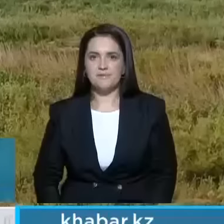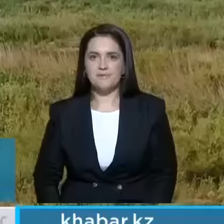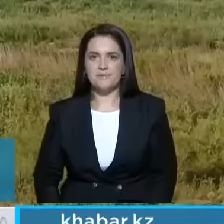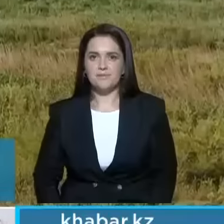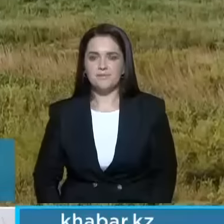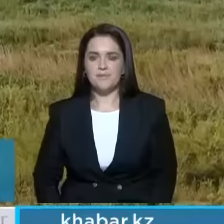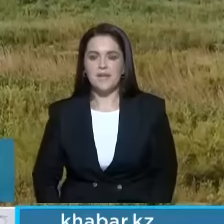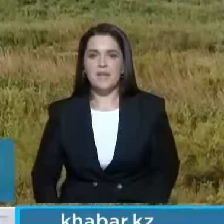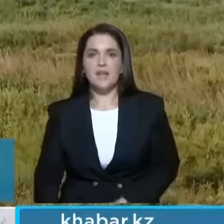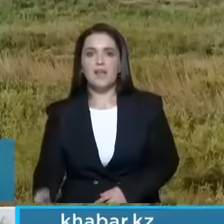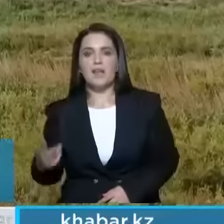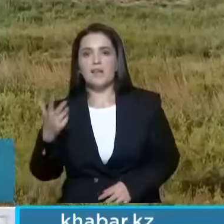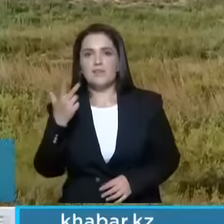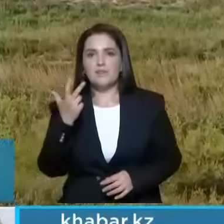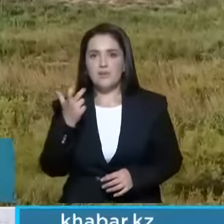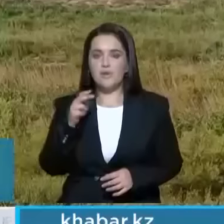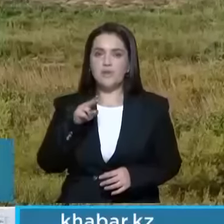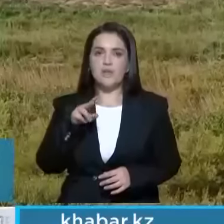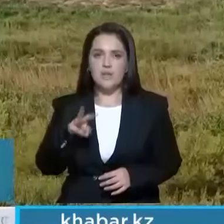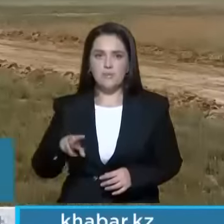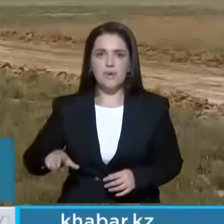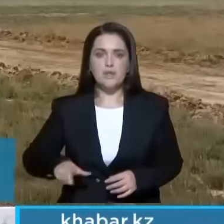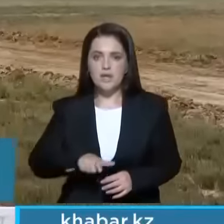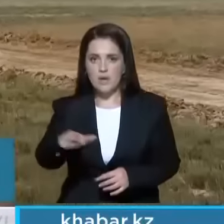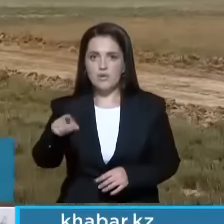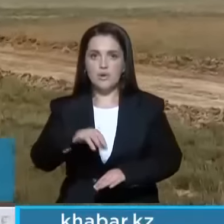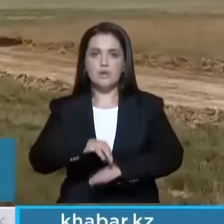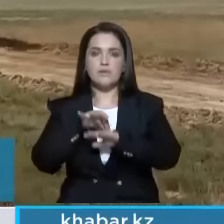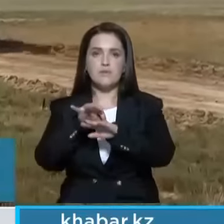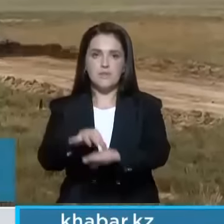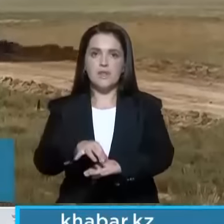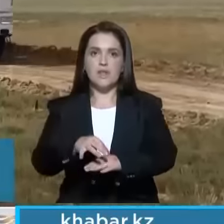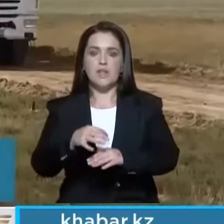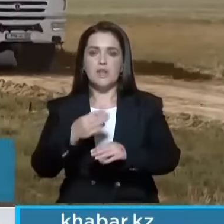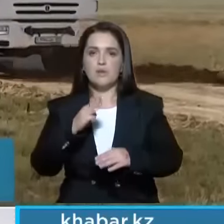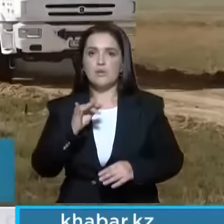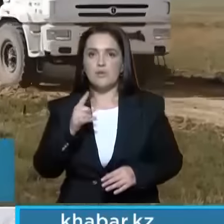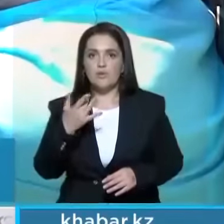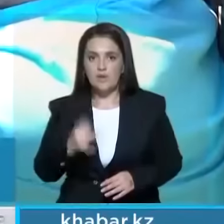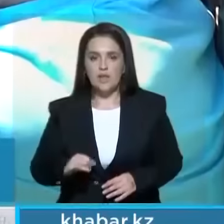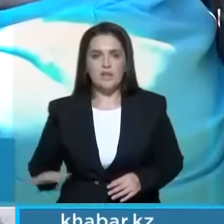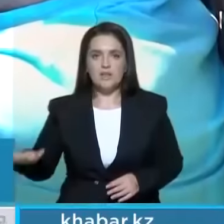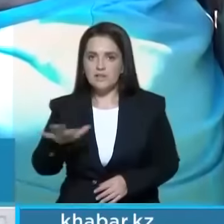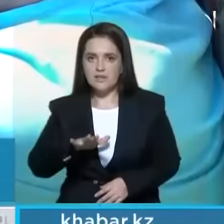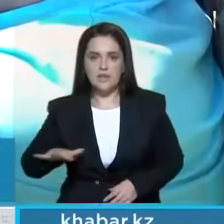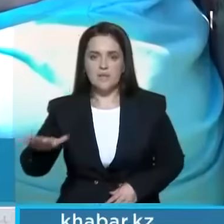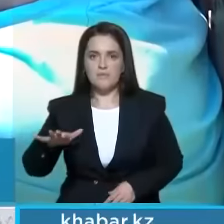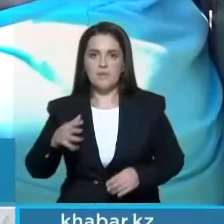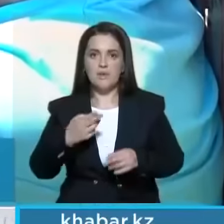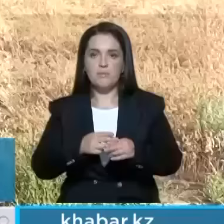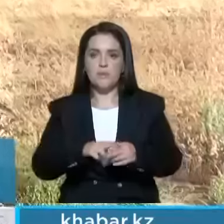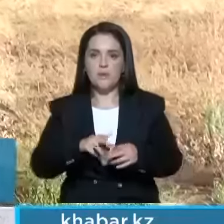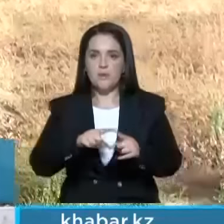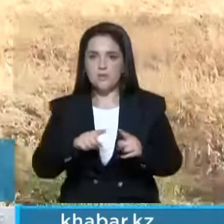Затем еще порядка 300 километров по бездорожью животных отвезли в центр реинтродукции Тургайскую степь. Именно здесь в течение года они будут жить